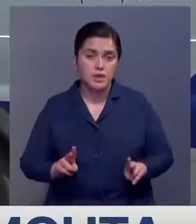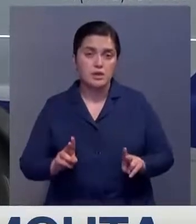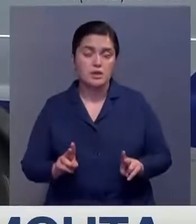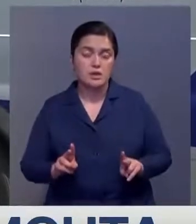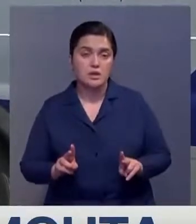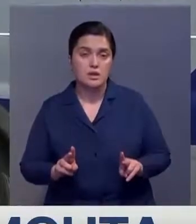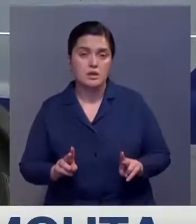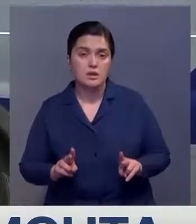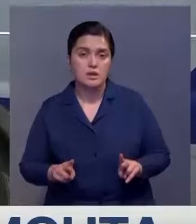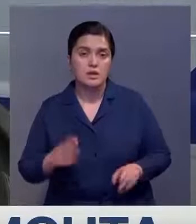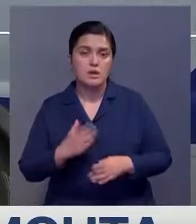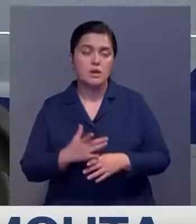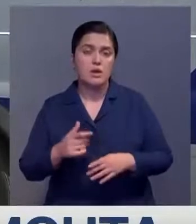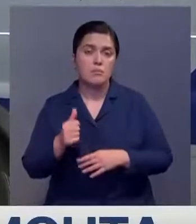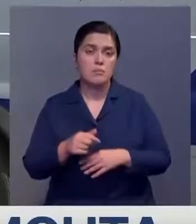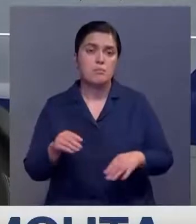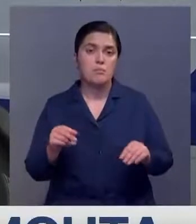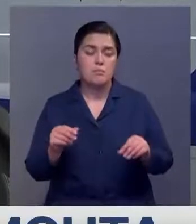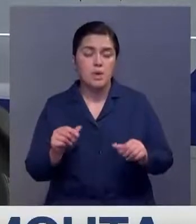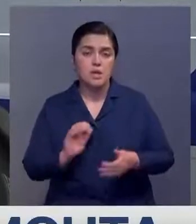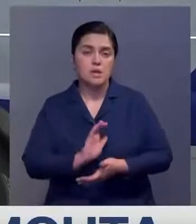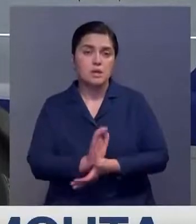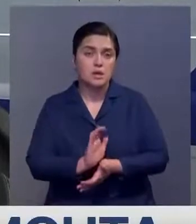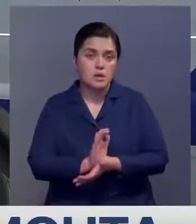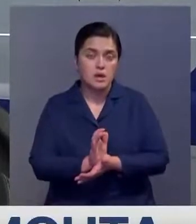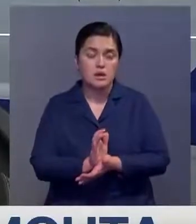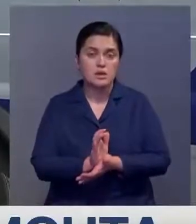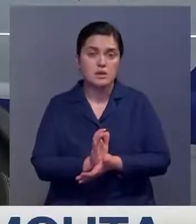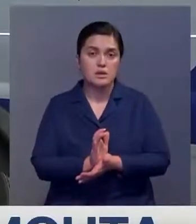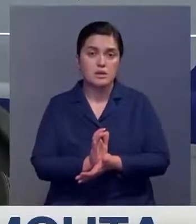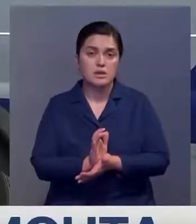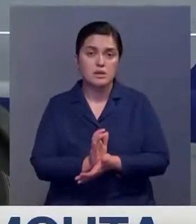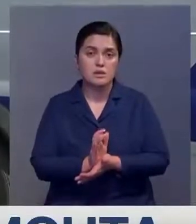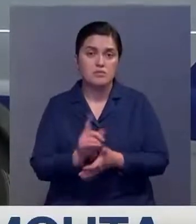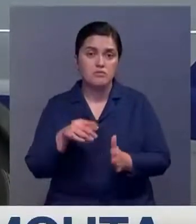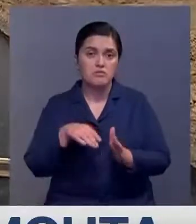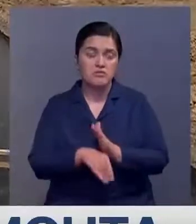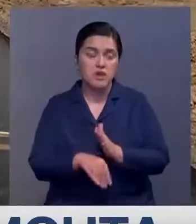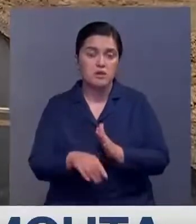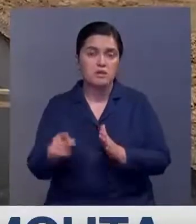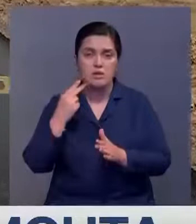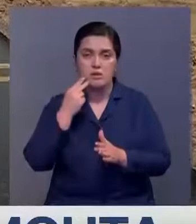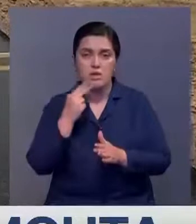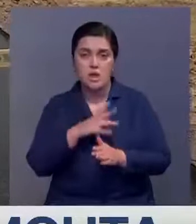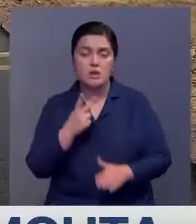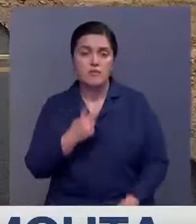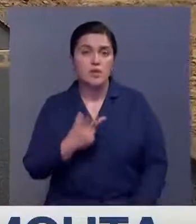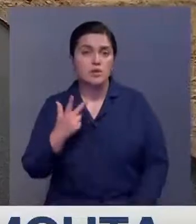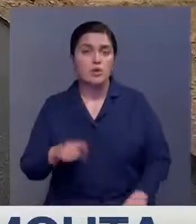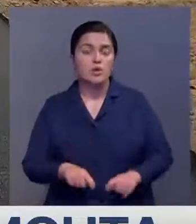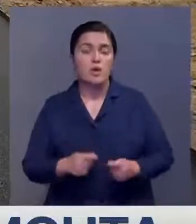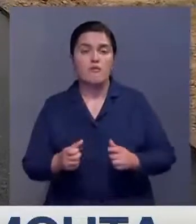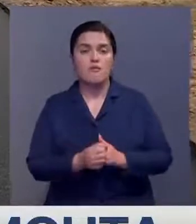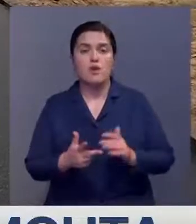как инородные материалы, это пыль, глина та же влияет очень серьезно на качество. Из 23 нарушений